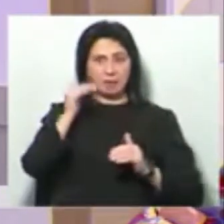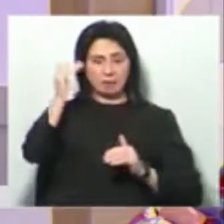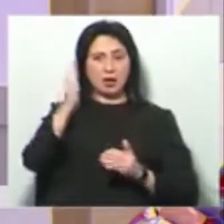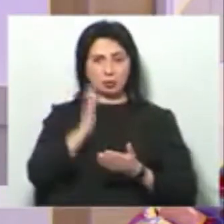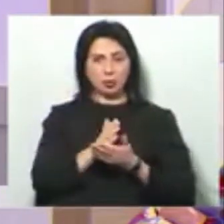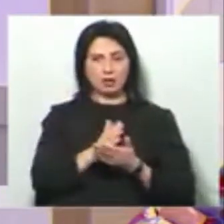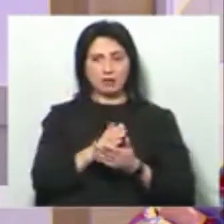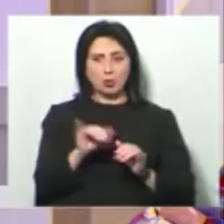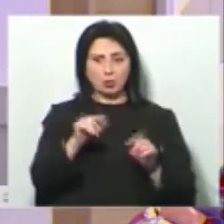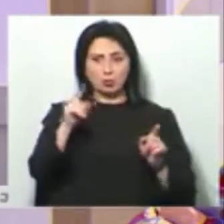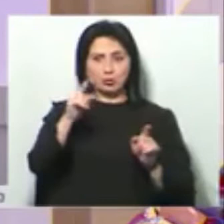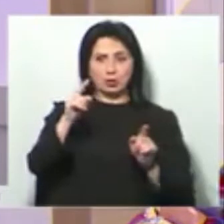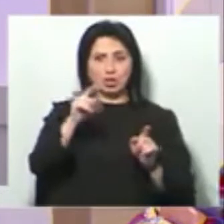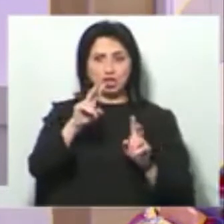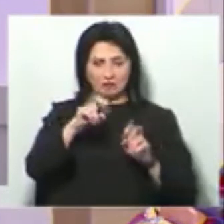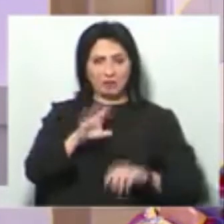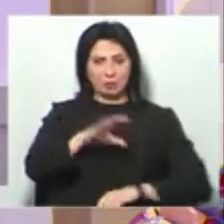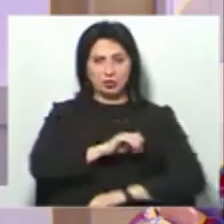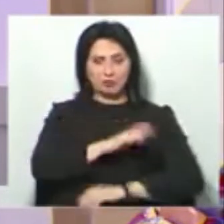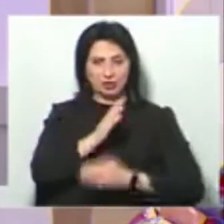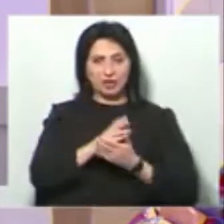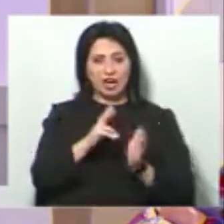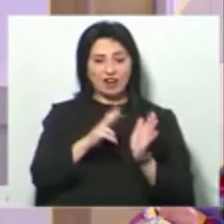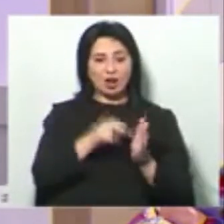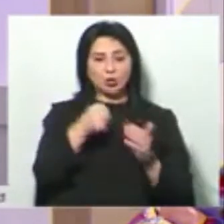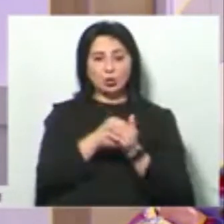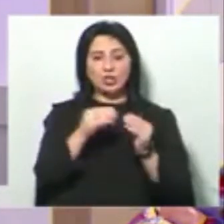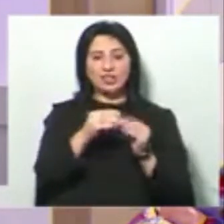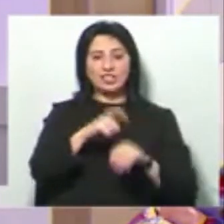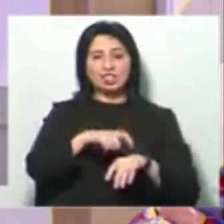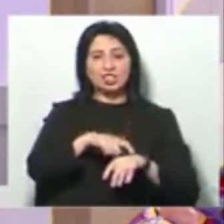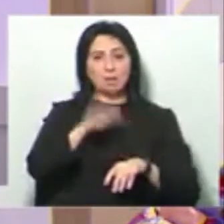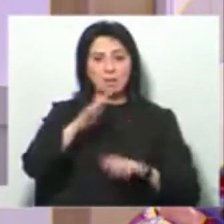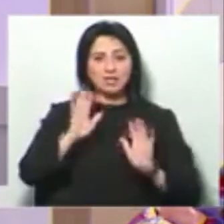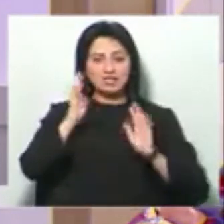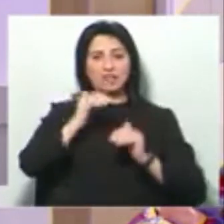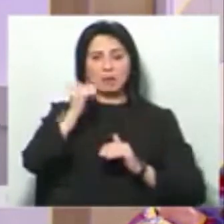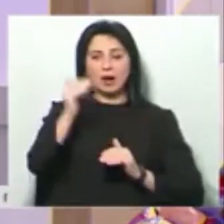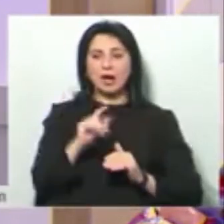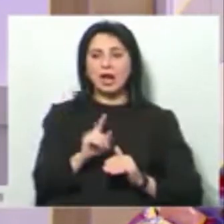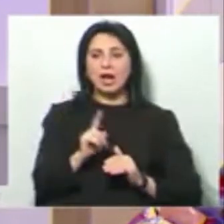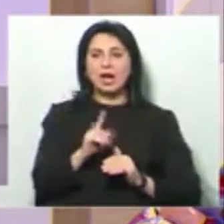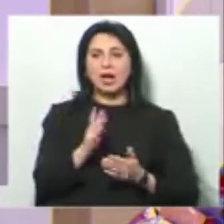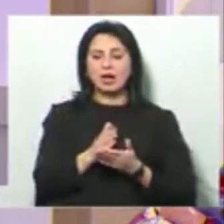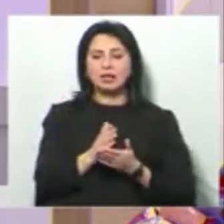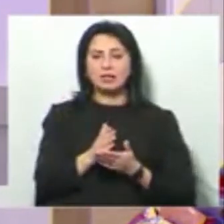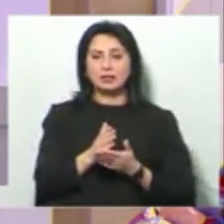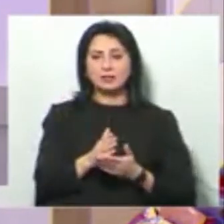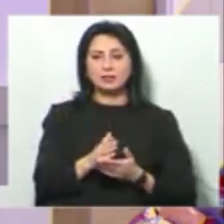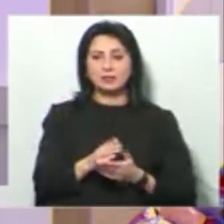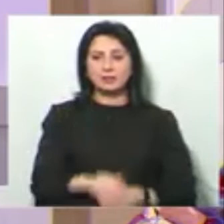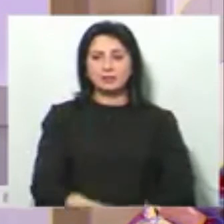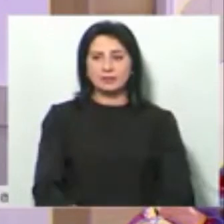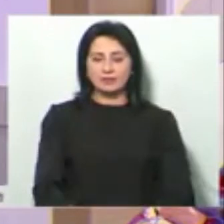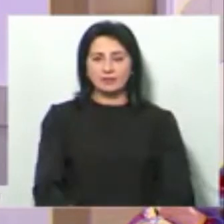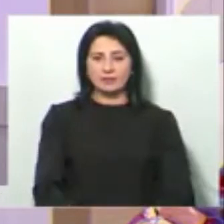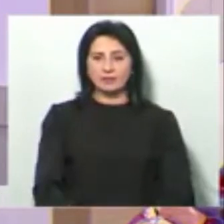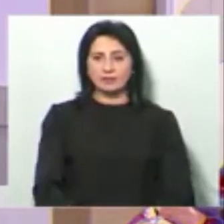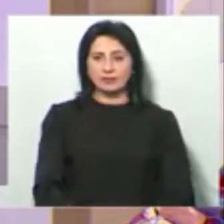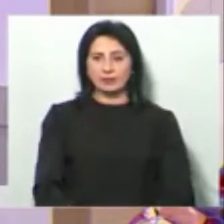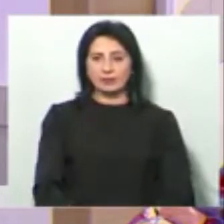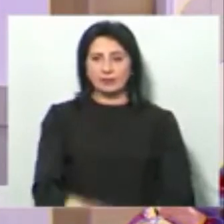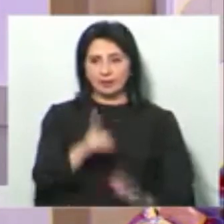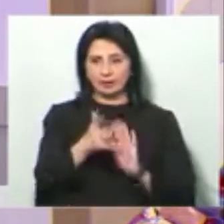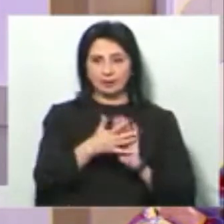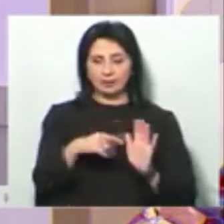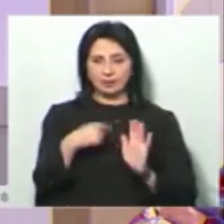faktiurat, ert shevamotmeda. Anu ver gavike ekhla shina rakhteba am dros, stilaobit. Gasagebia,